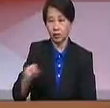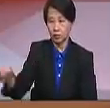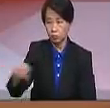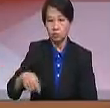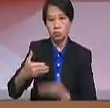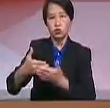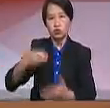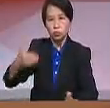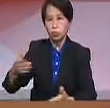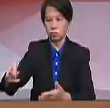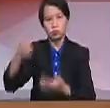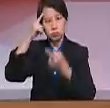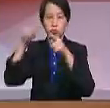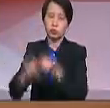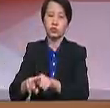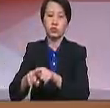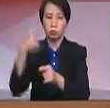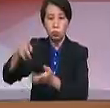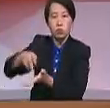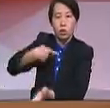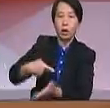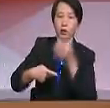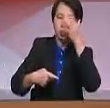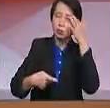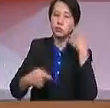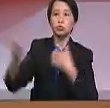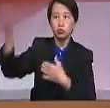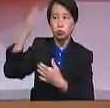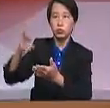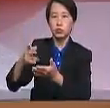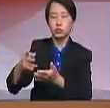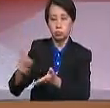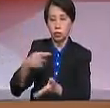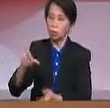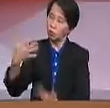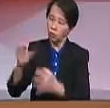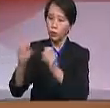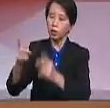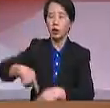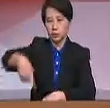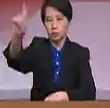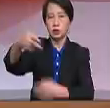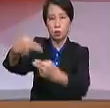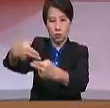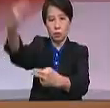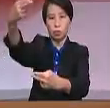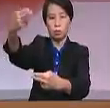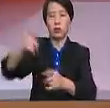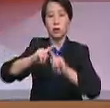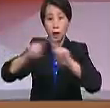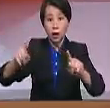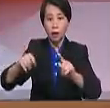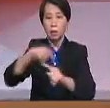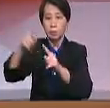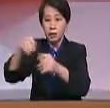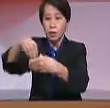bersetuju untuk membuat bayaran dan kita lepaskan mereka untuk ke hotel. Tetapi bila